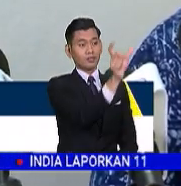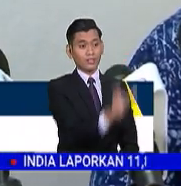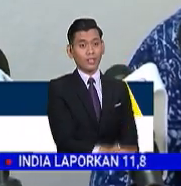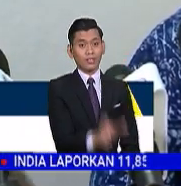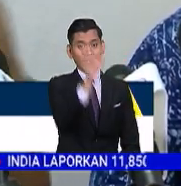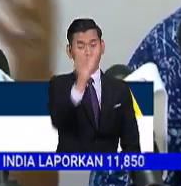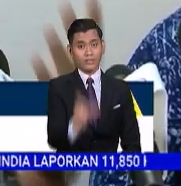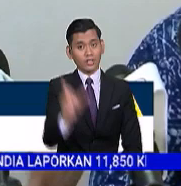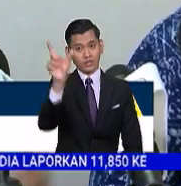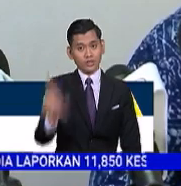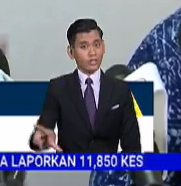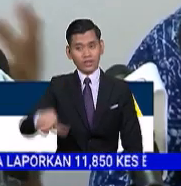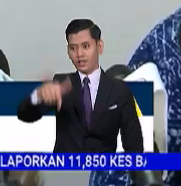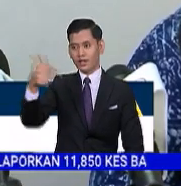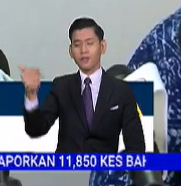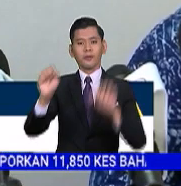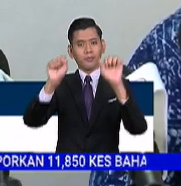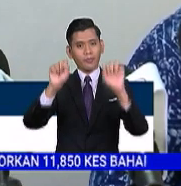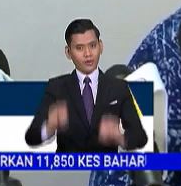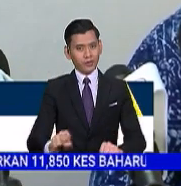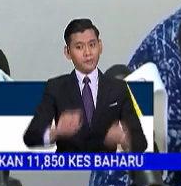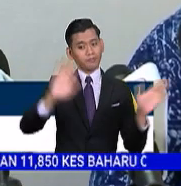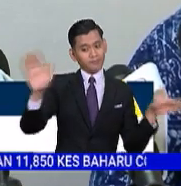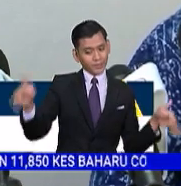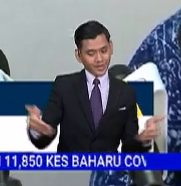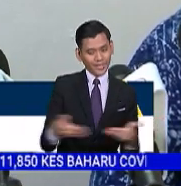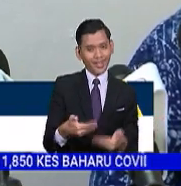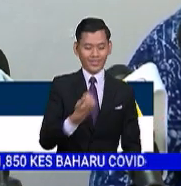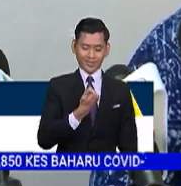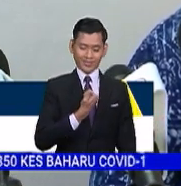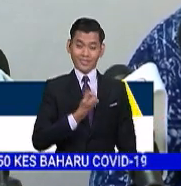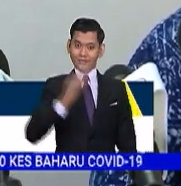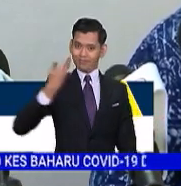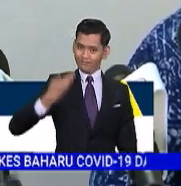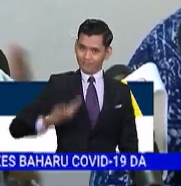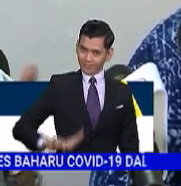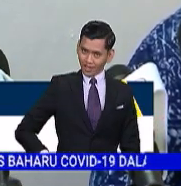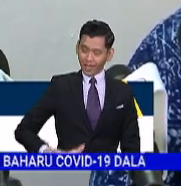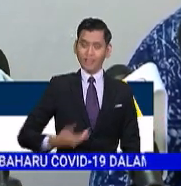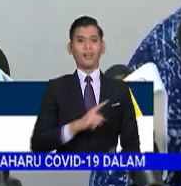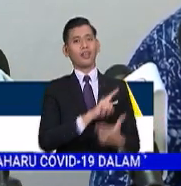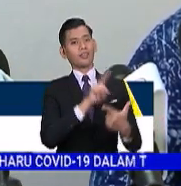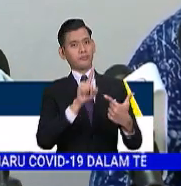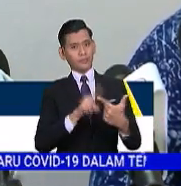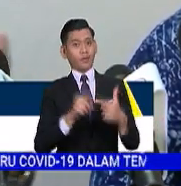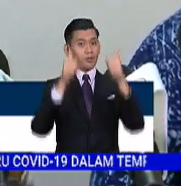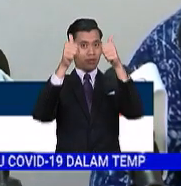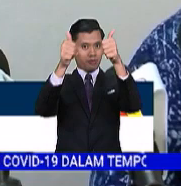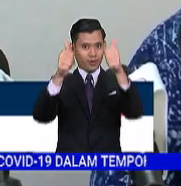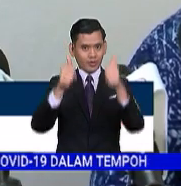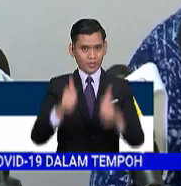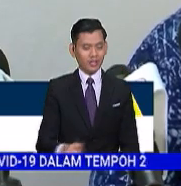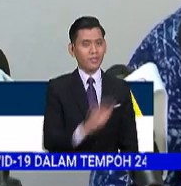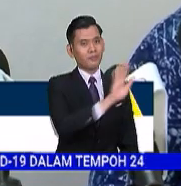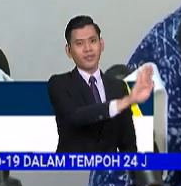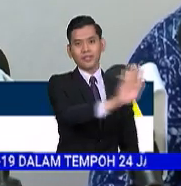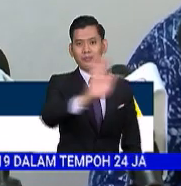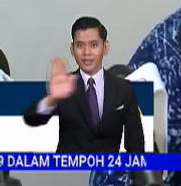untuk memperkenalkan biodata dan potret atau poster mereka masing-masing